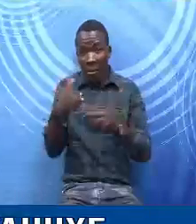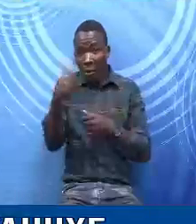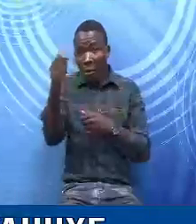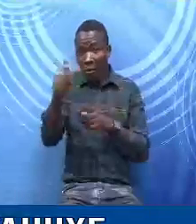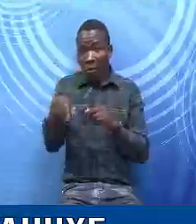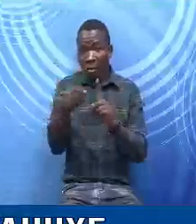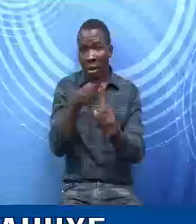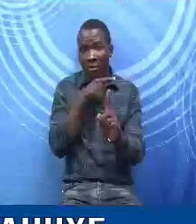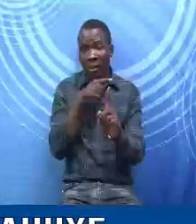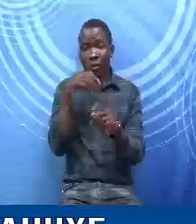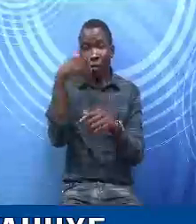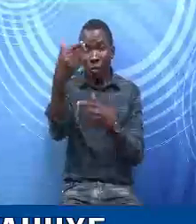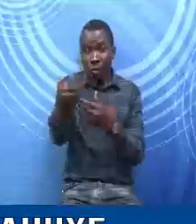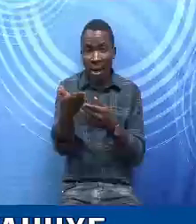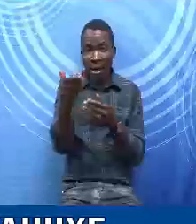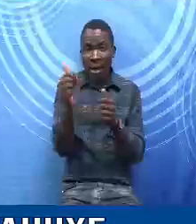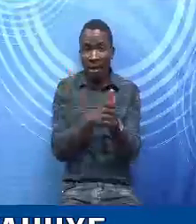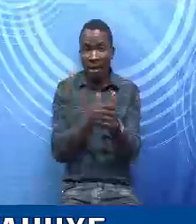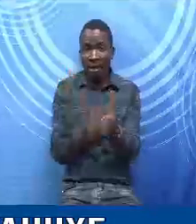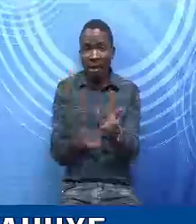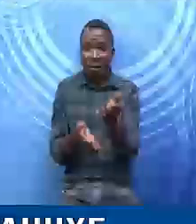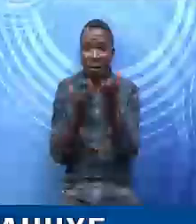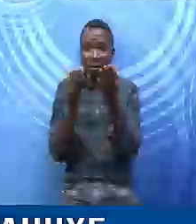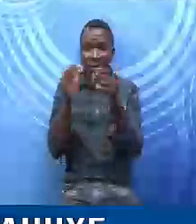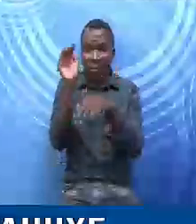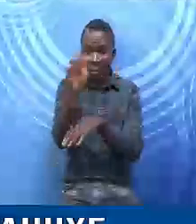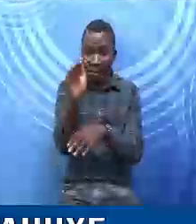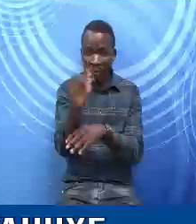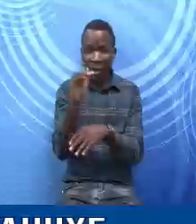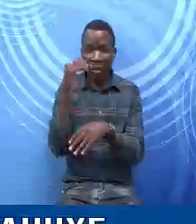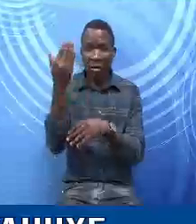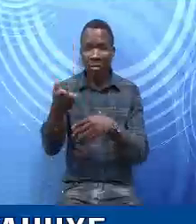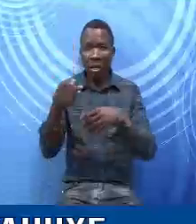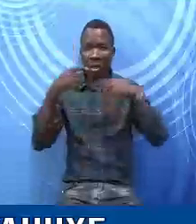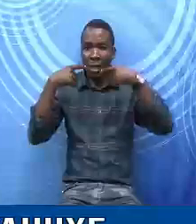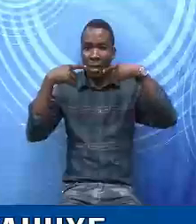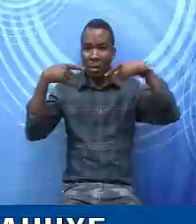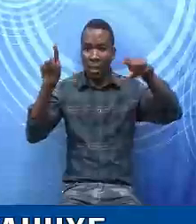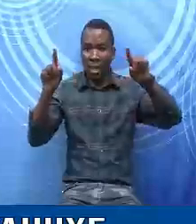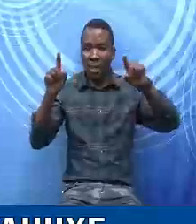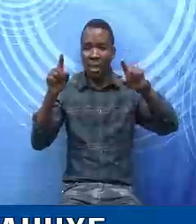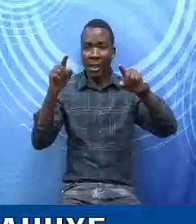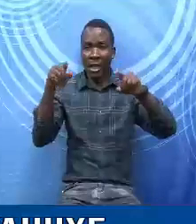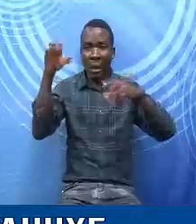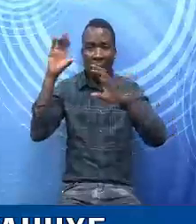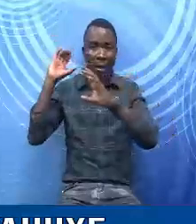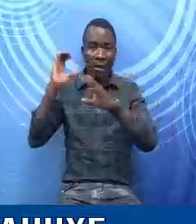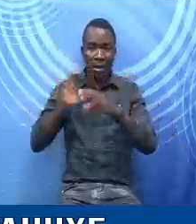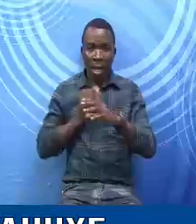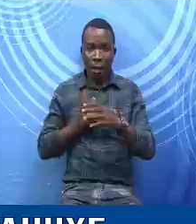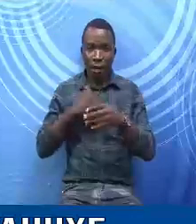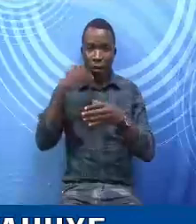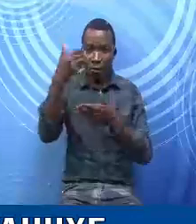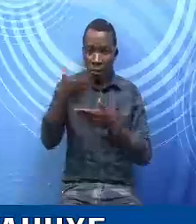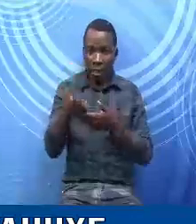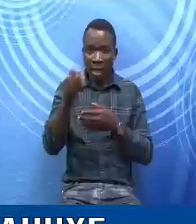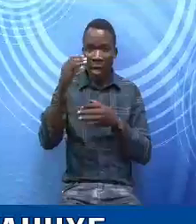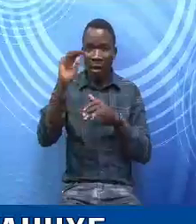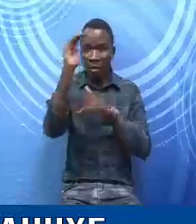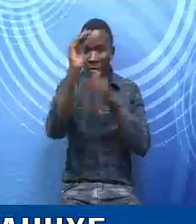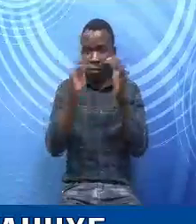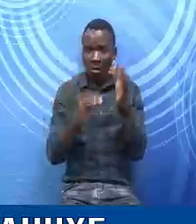cy'ipera ubundi ibizava mu iperereza tukazabibatangariza mu makuru yacu ataha ubwo urwego rw'ubugenzacyaha